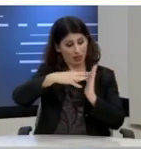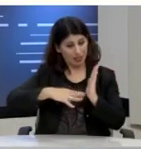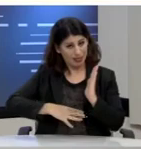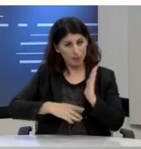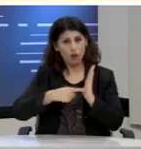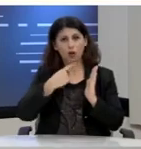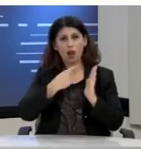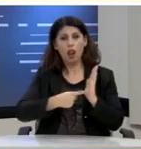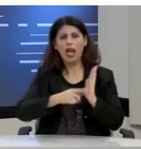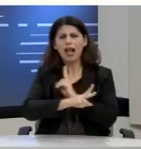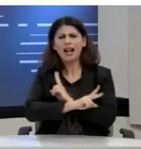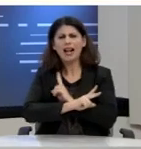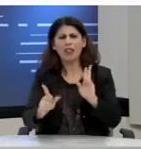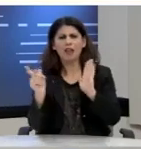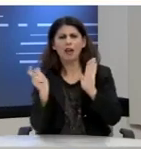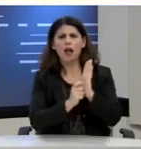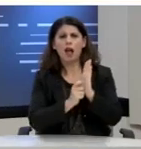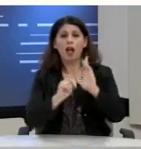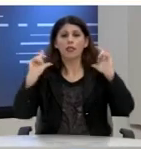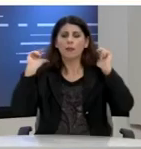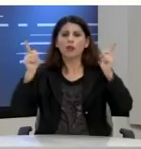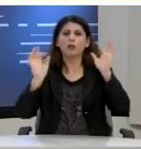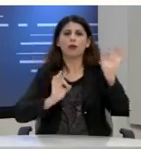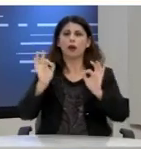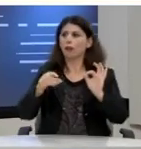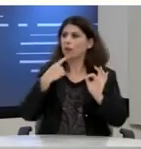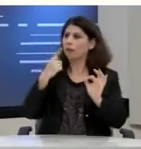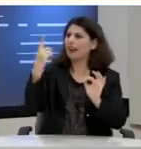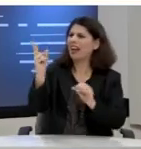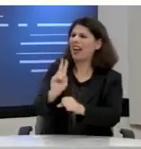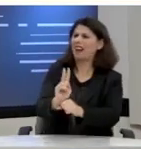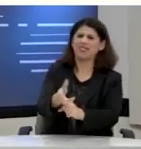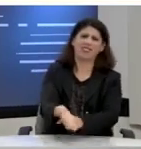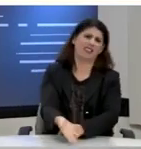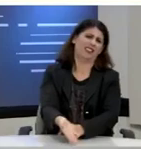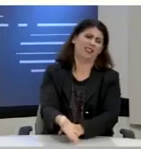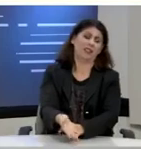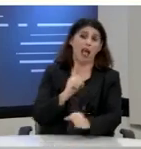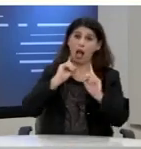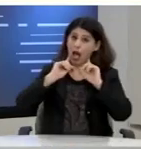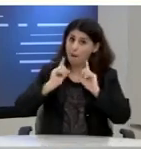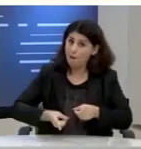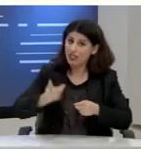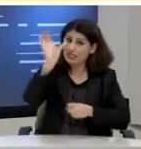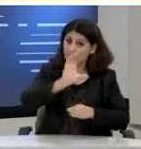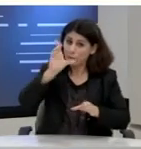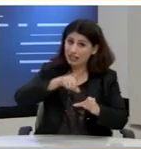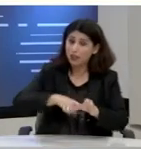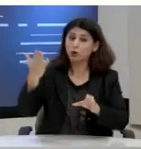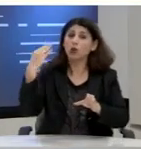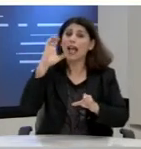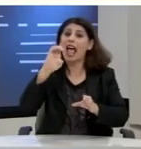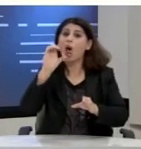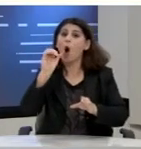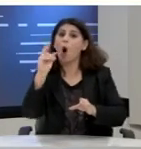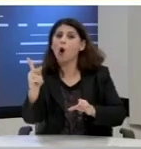το σκέτο δημοκρατίας της Μακεδονίας. Σήμερα τι μας είπε? Ήταν ένα χαρτί, ένα χαρτάκι. Οι αποφάσεις της Ευρωπαϊκής Ένωσης ΕΟΚ τότε